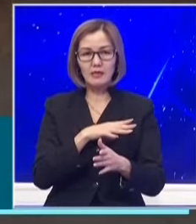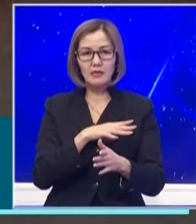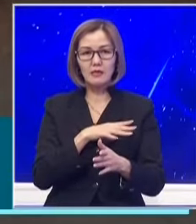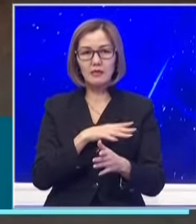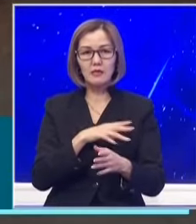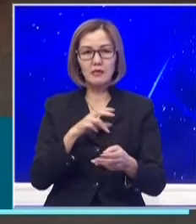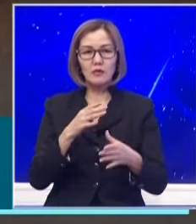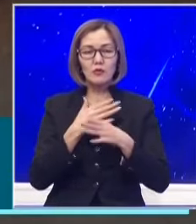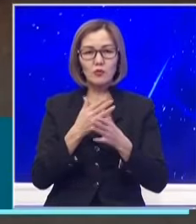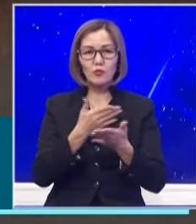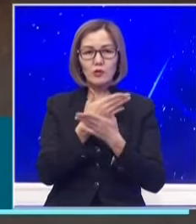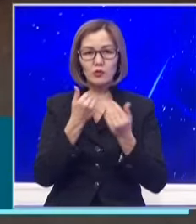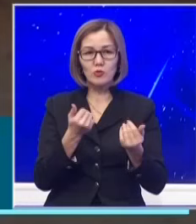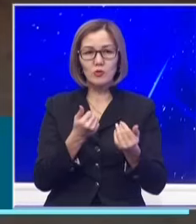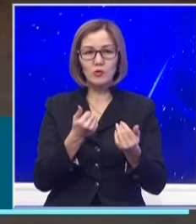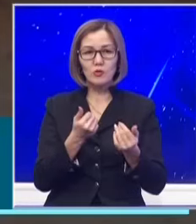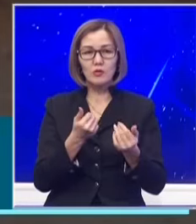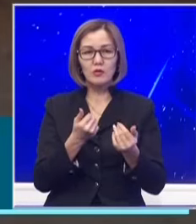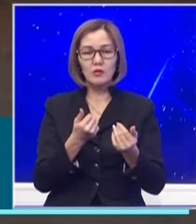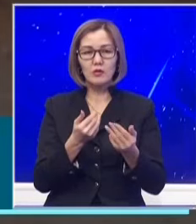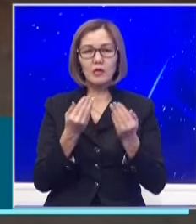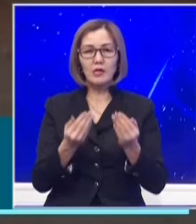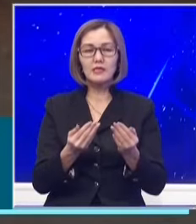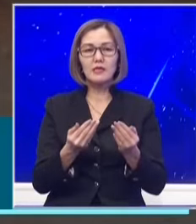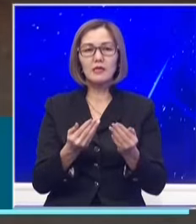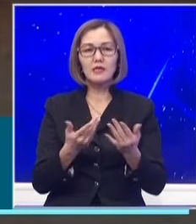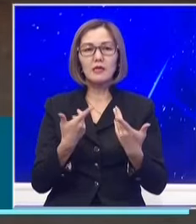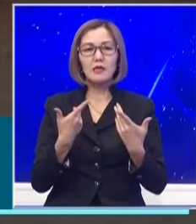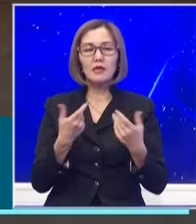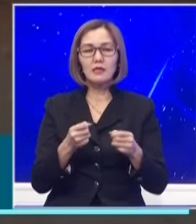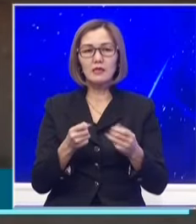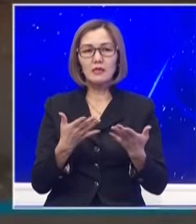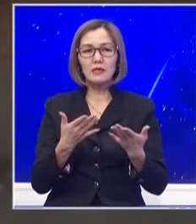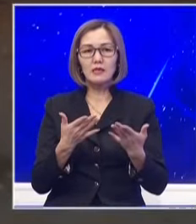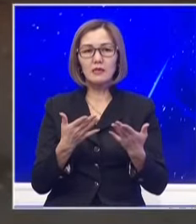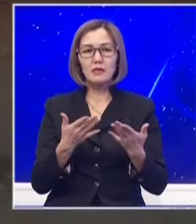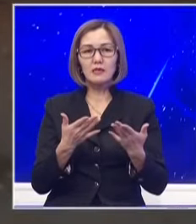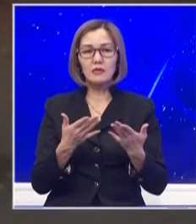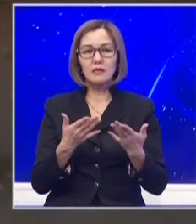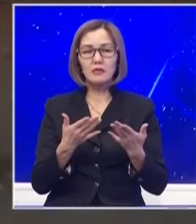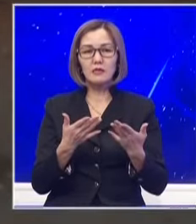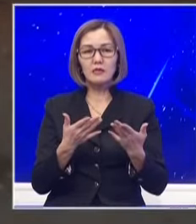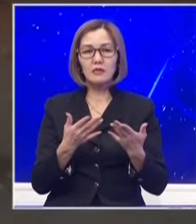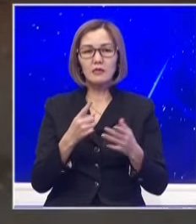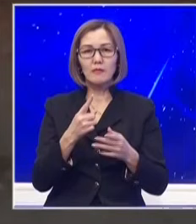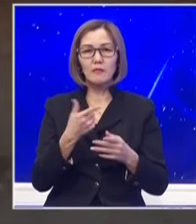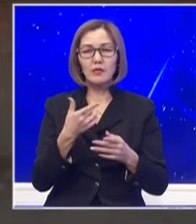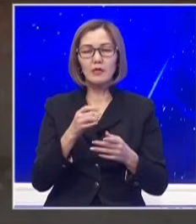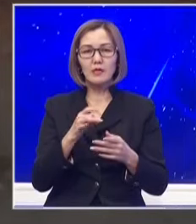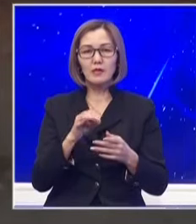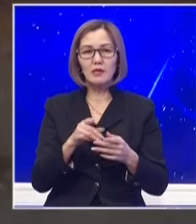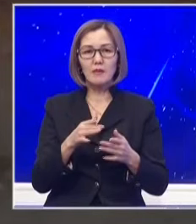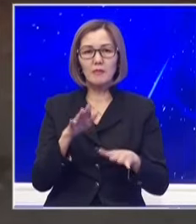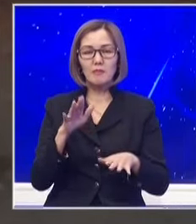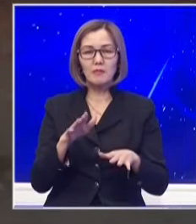айтайық, ешқандай көмек жоқ. Қазір қай жерде реализуете өздеріңіз? Нигде не реализуем, даже 1 грамм сатып атқан жоқ. Біз вот